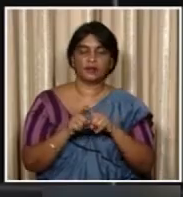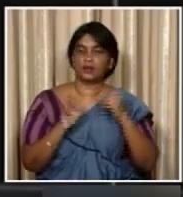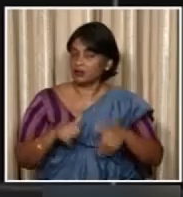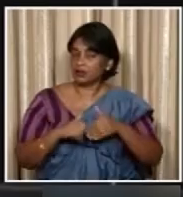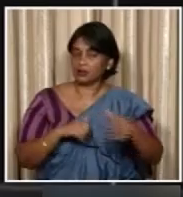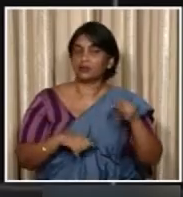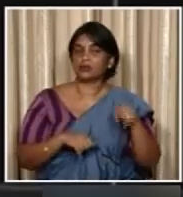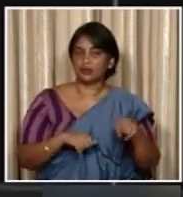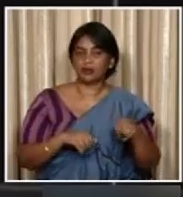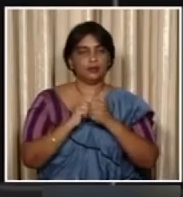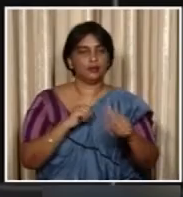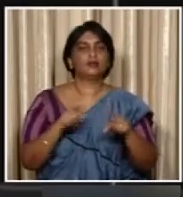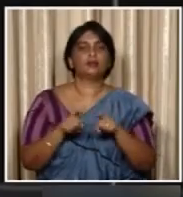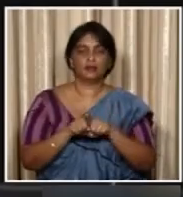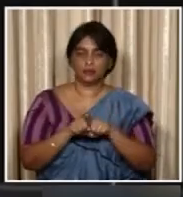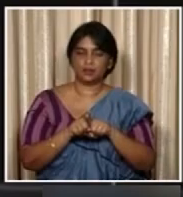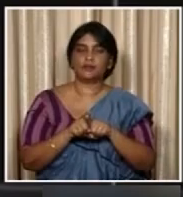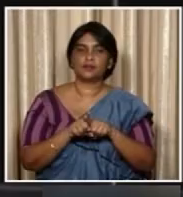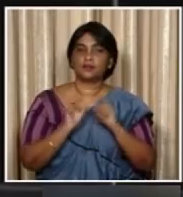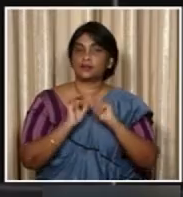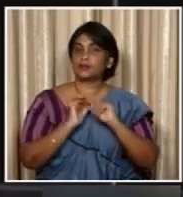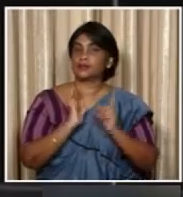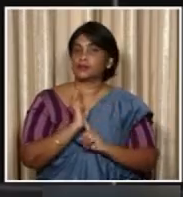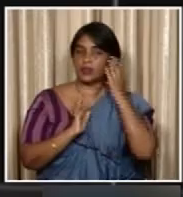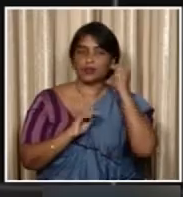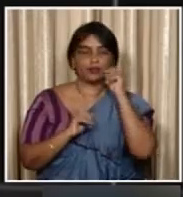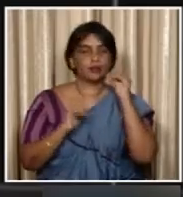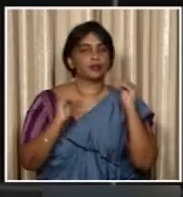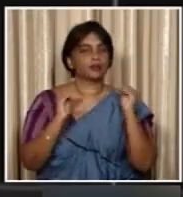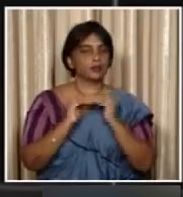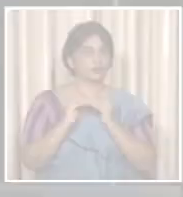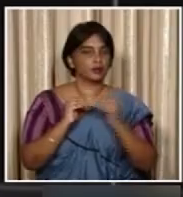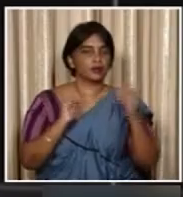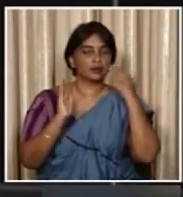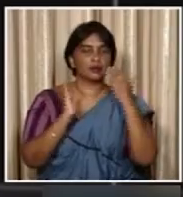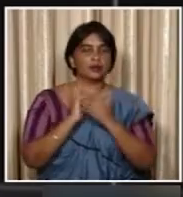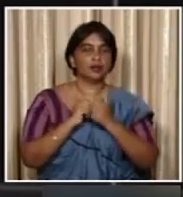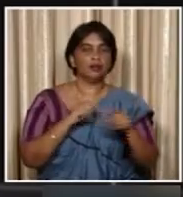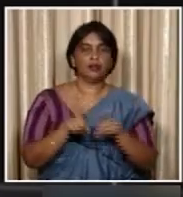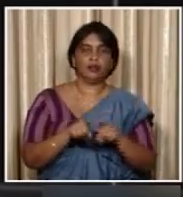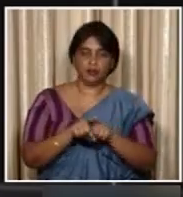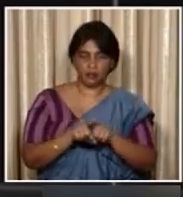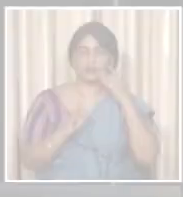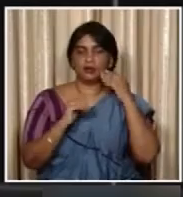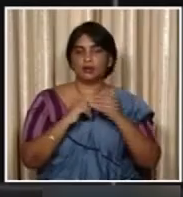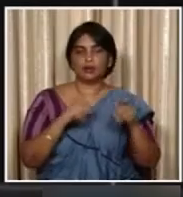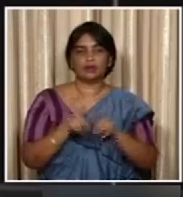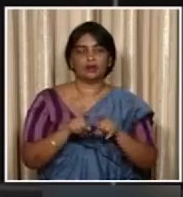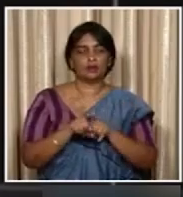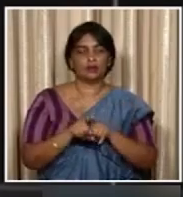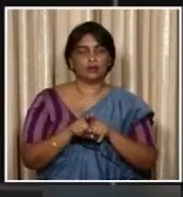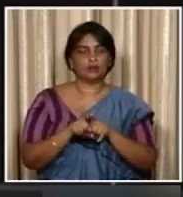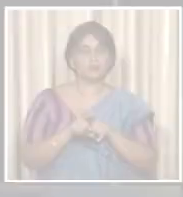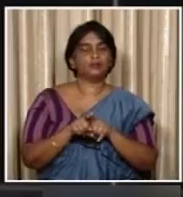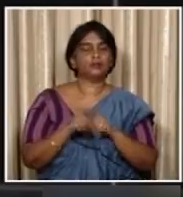දැනට නිර්දේශ කර ඇති පනතේ තිබෙන්නේ ස්ත්‍රී පුරුෂ භාවය හා ලිංගික දිසානතිය යන වදන ඉවත්